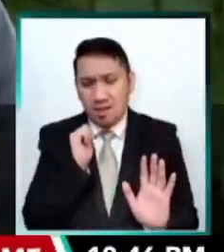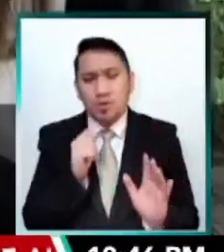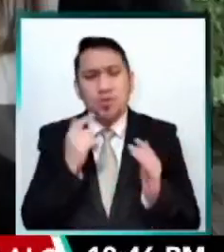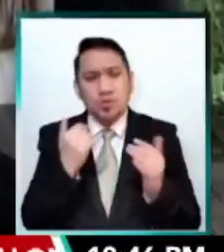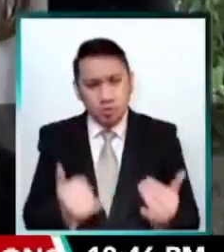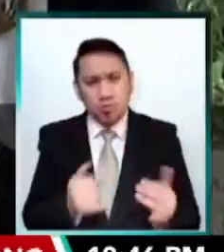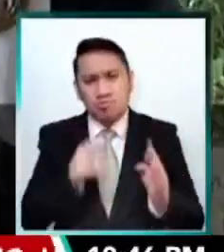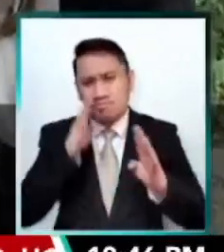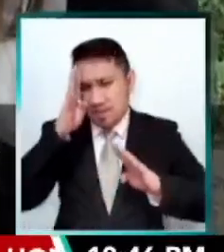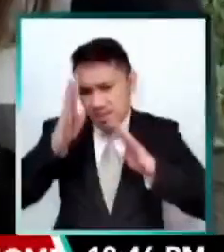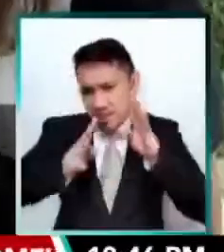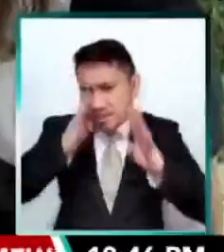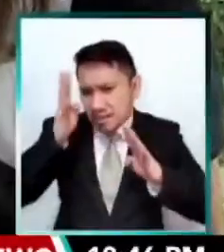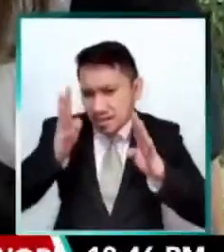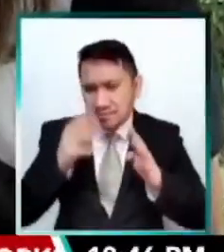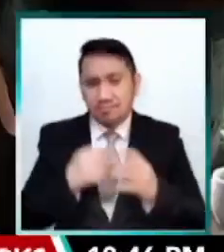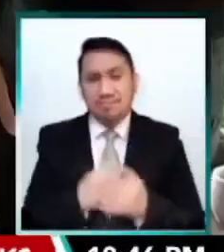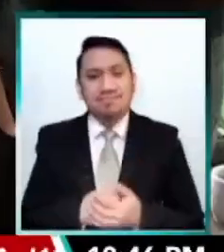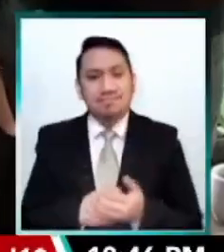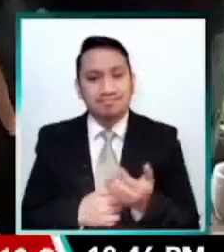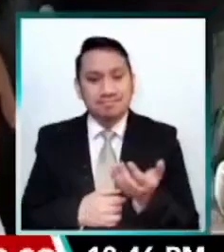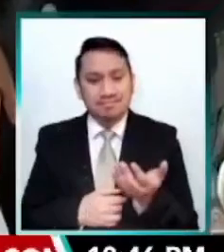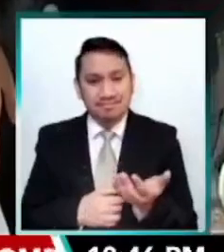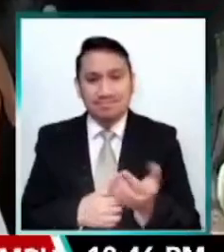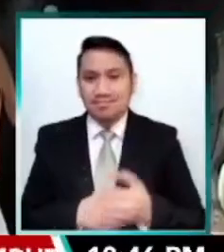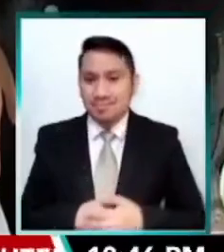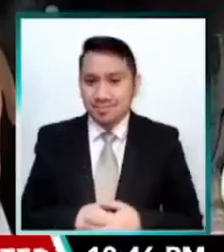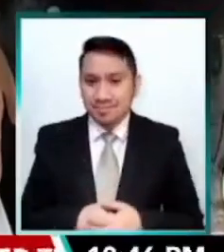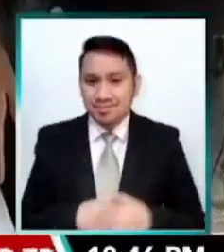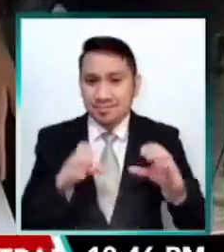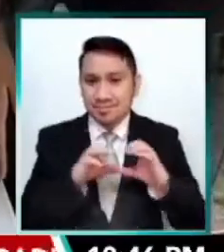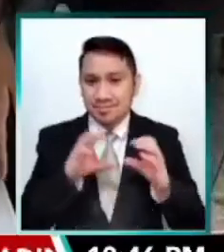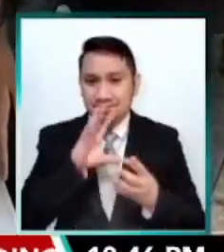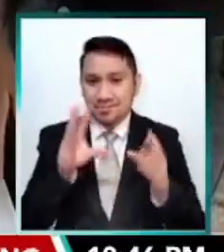be creative. Von Aquino, nagbabalita para sa GMA Integrated News.